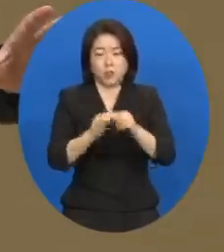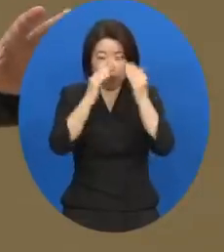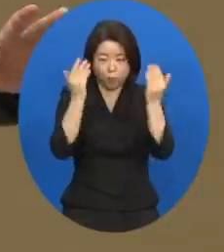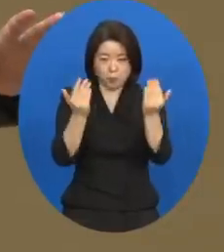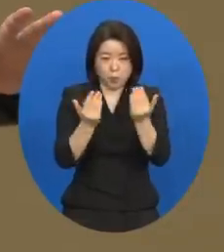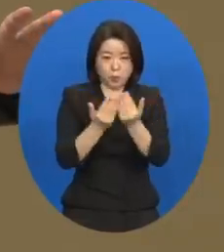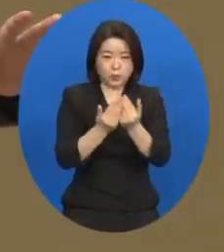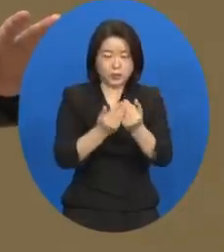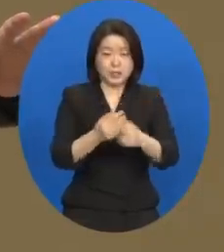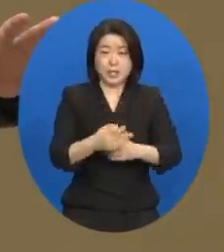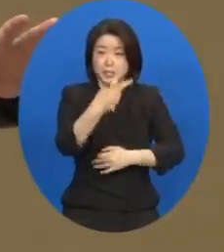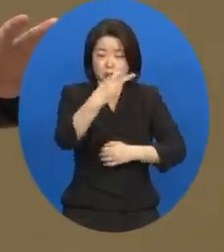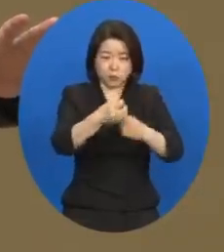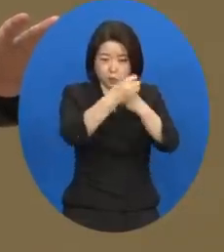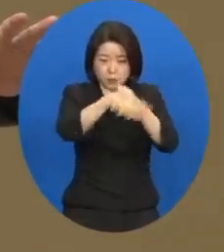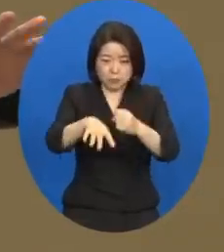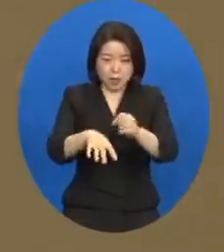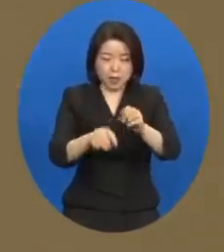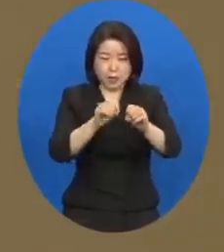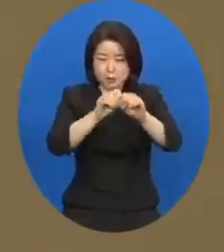속에 들어가 살게 하신 겁니다.